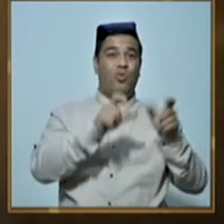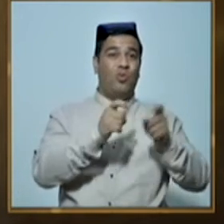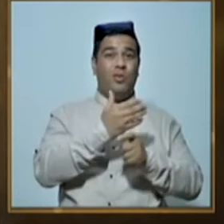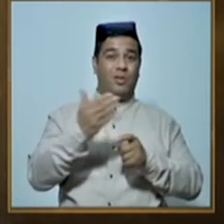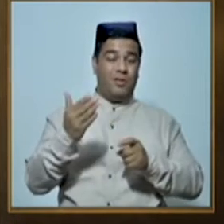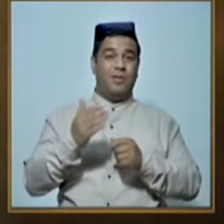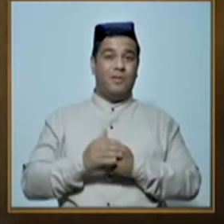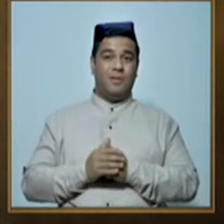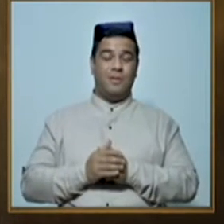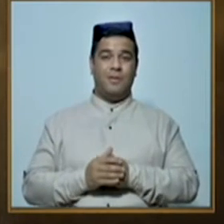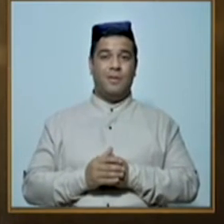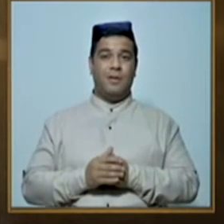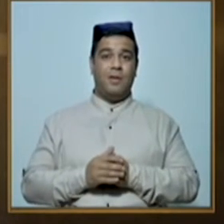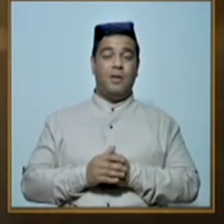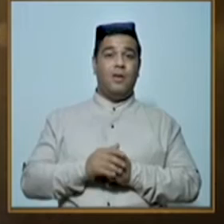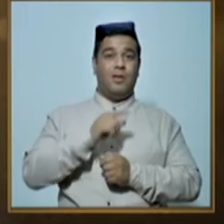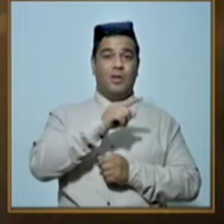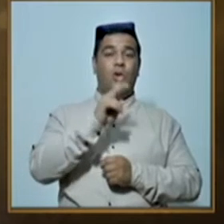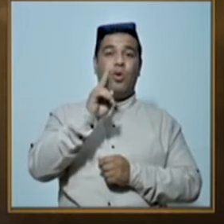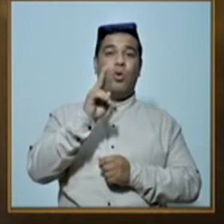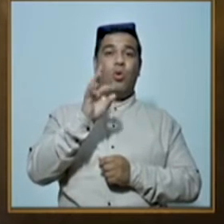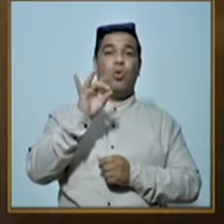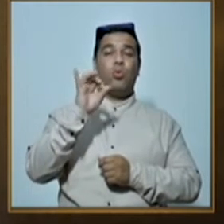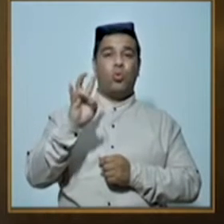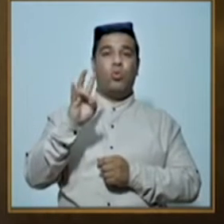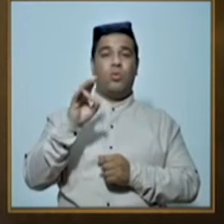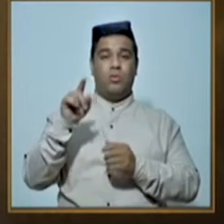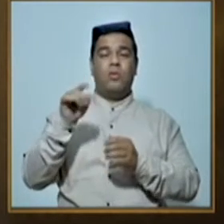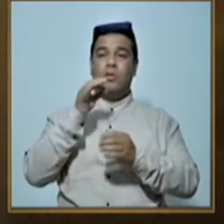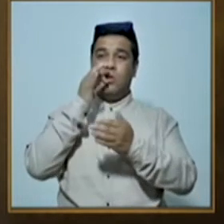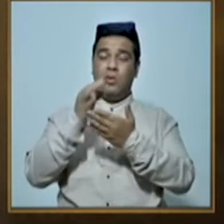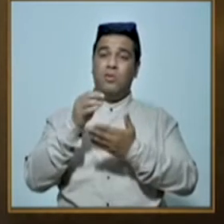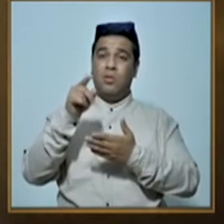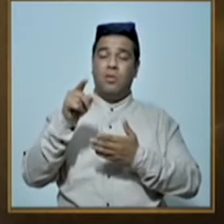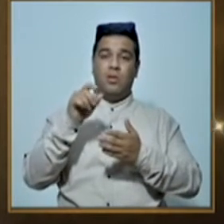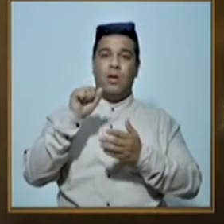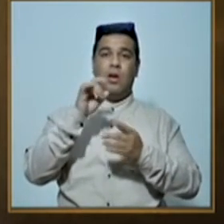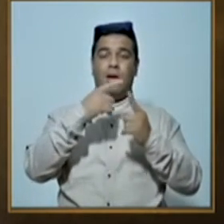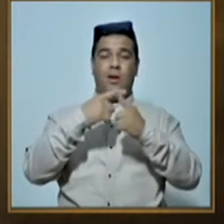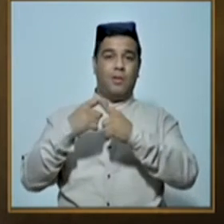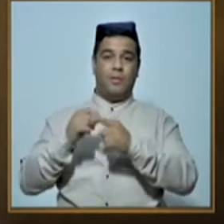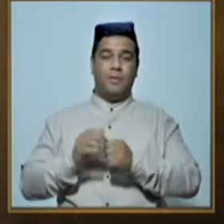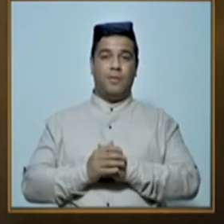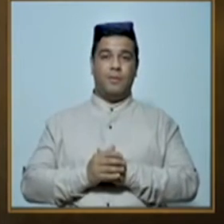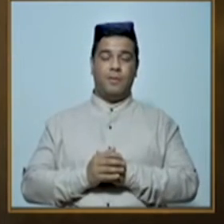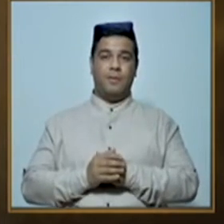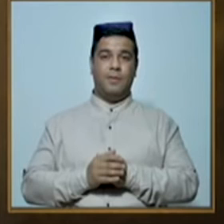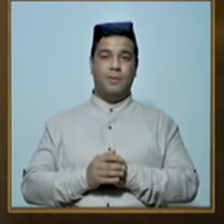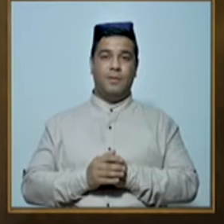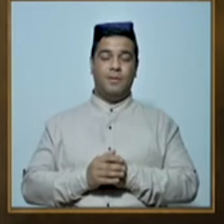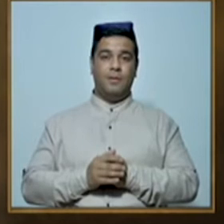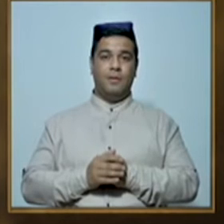ahli solihlar Qorunga, o'sha boyga nasihat qilishdi. Aytishdiki, a'uzu billahi minash shaytonir rajim. İbtagi